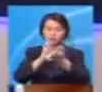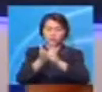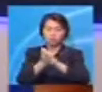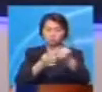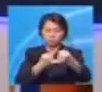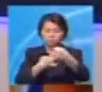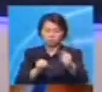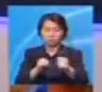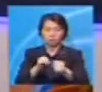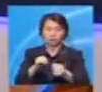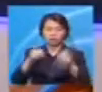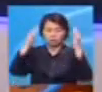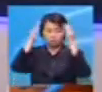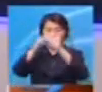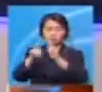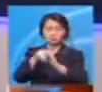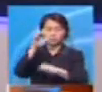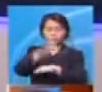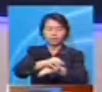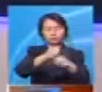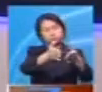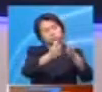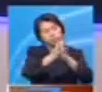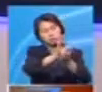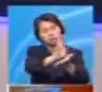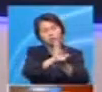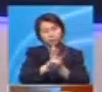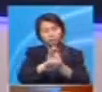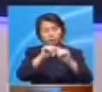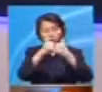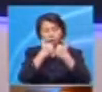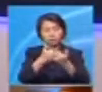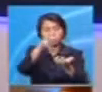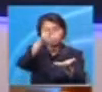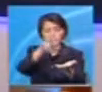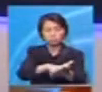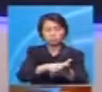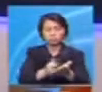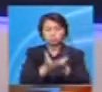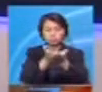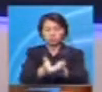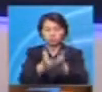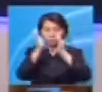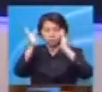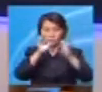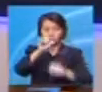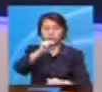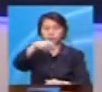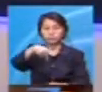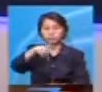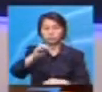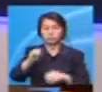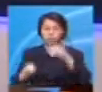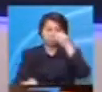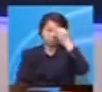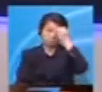Bomba dan penyelamat Pahang terpaksa meminta bantuan agensi penguatkuasaan maritim Malaysia apmm